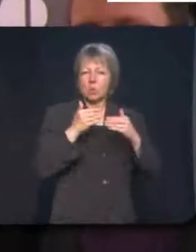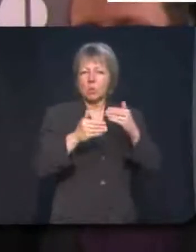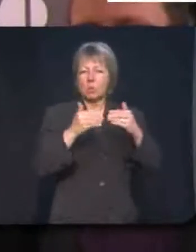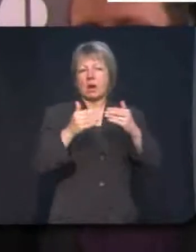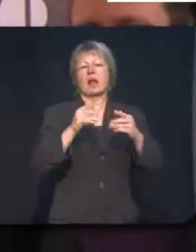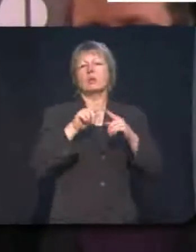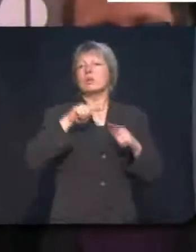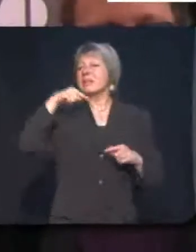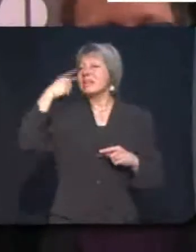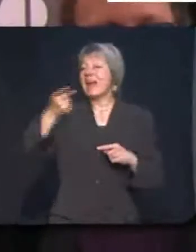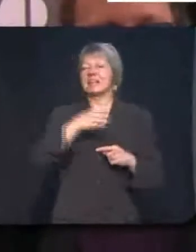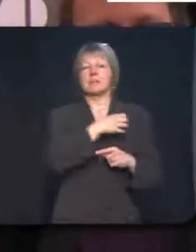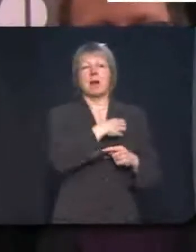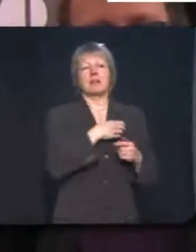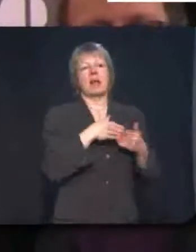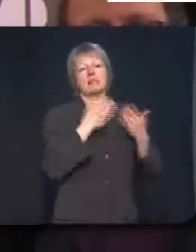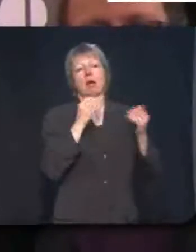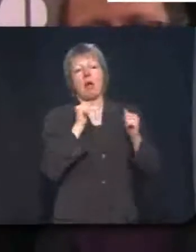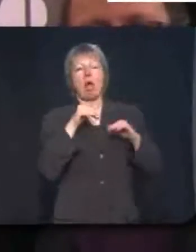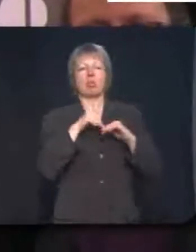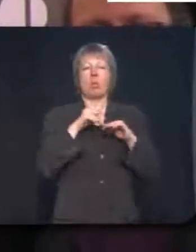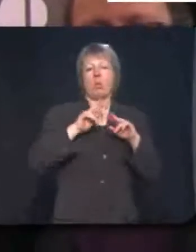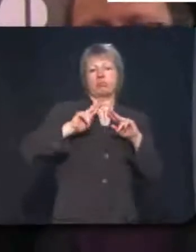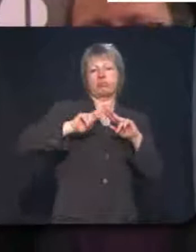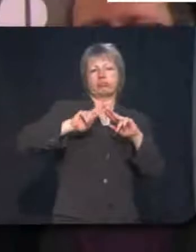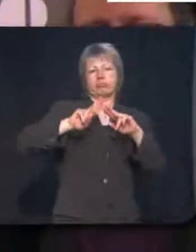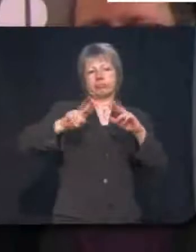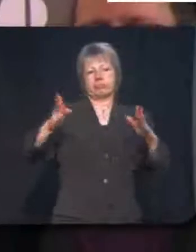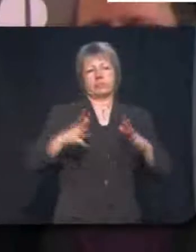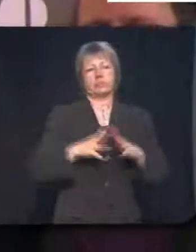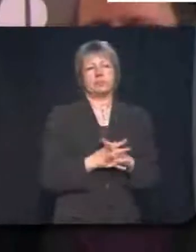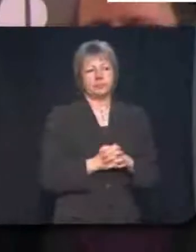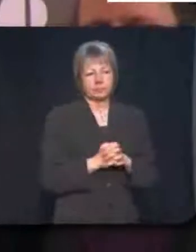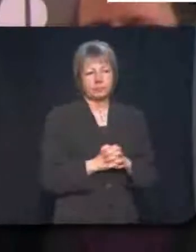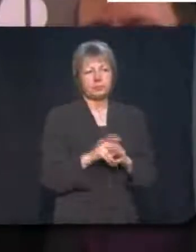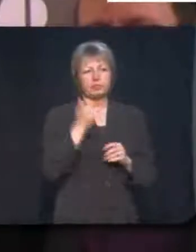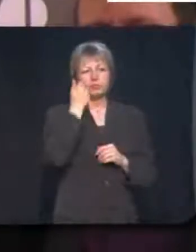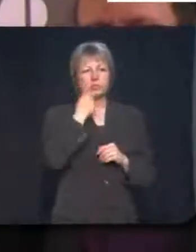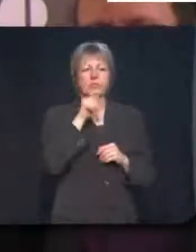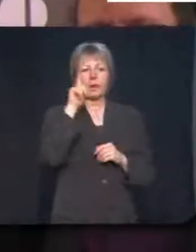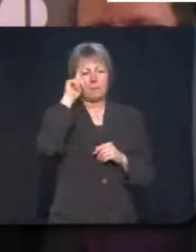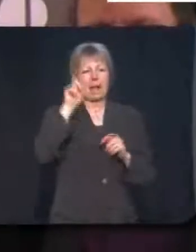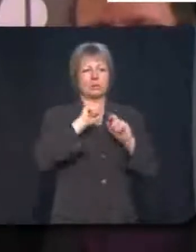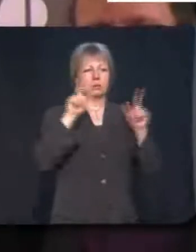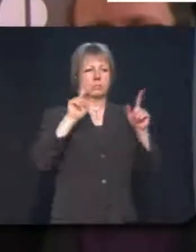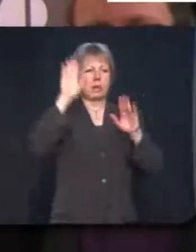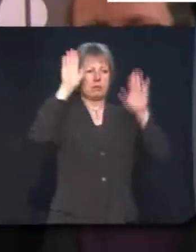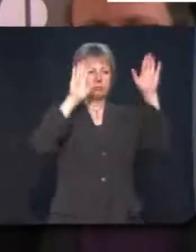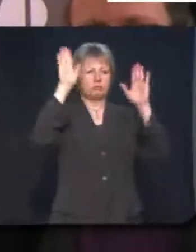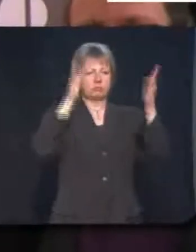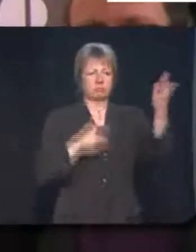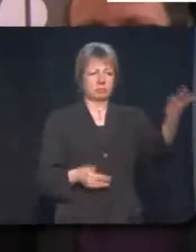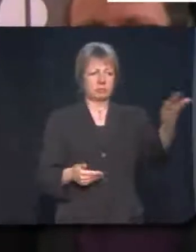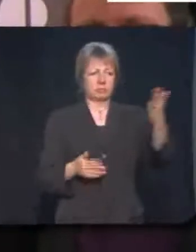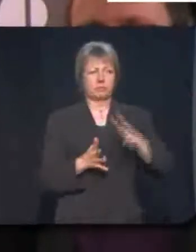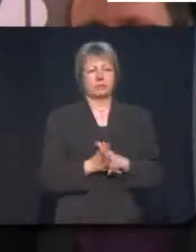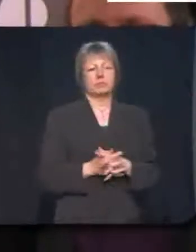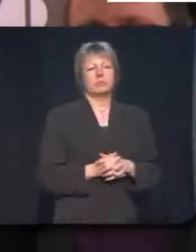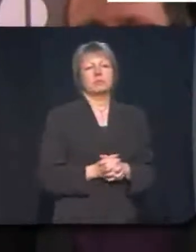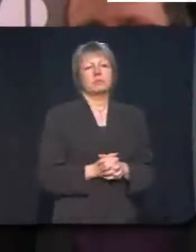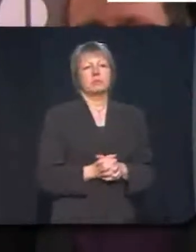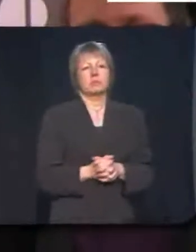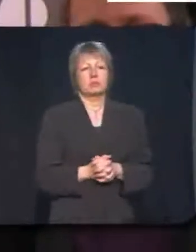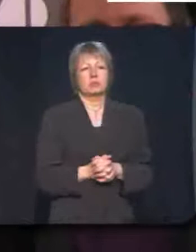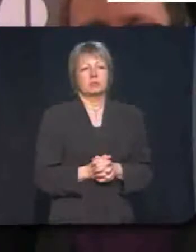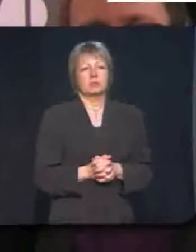dann beim nächsten Parteitag mögliche Kleinigkeiten noch korrigieren also bitte in Meinungsbild bin ich versammlungsleitungen